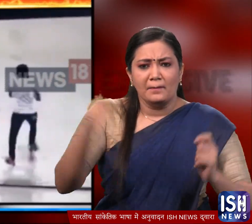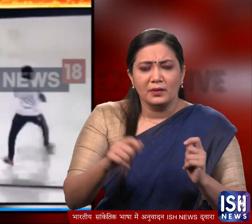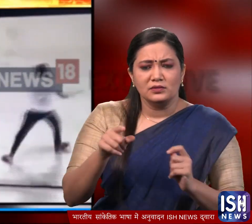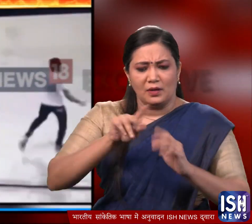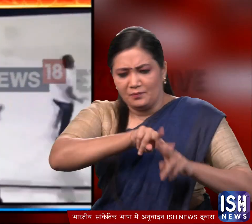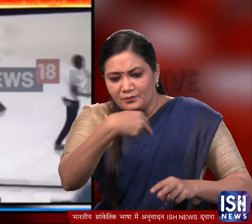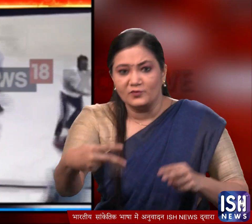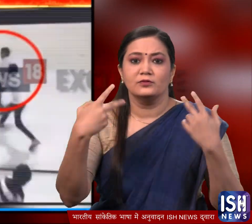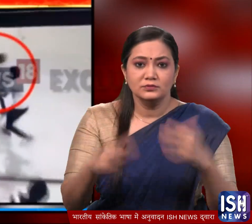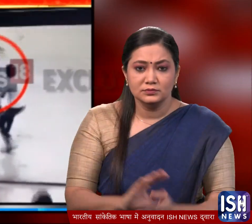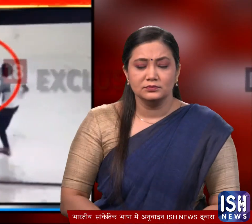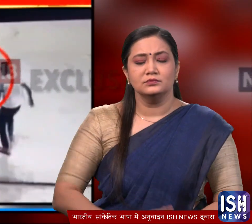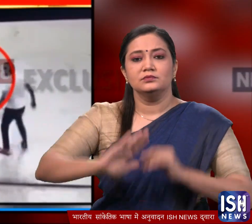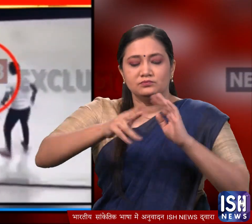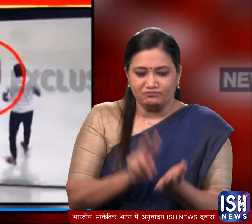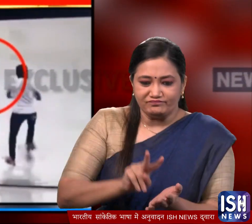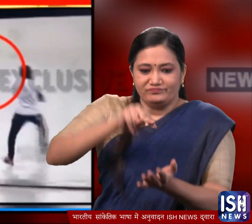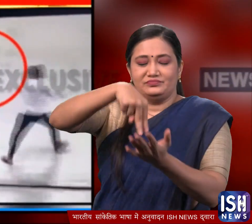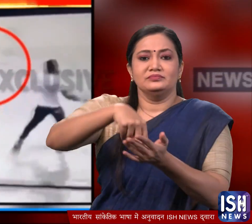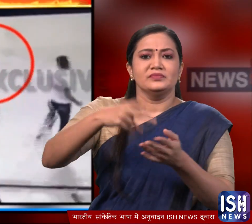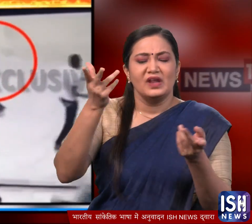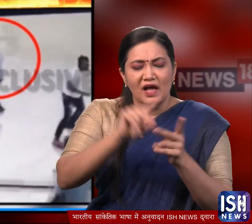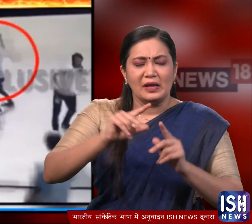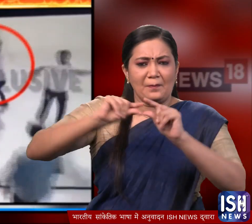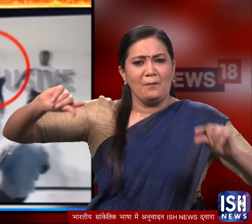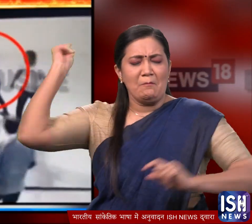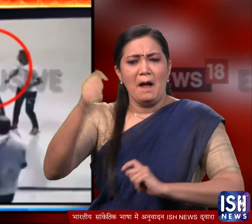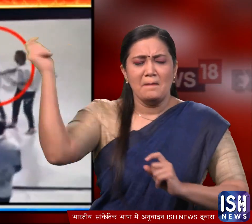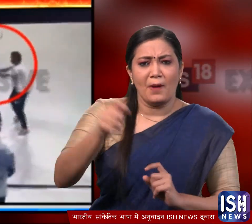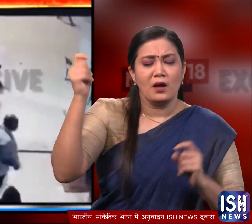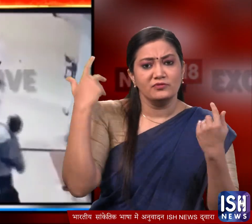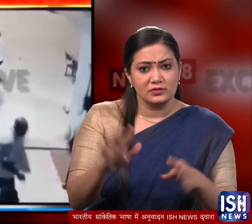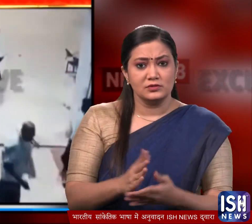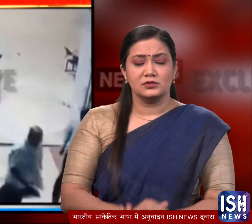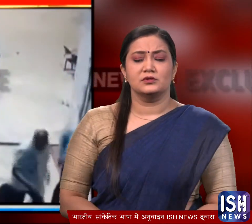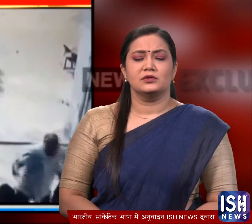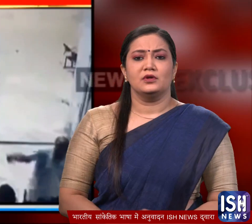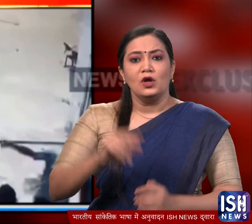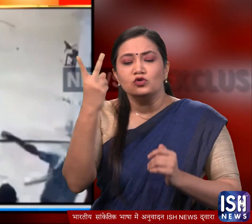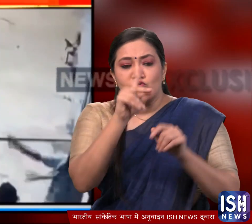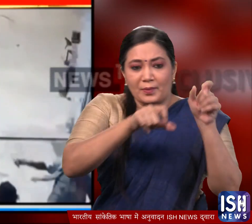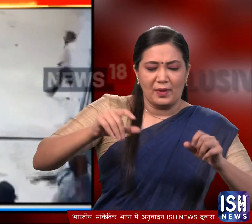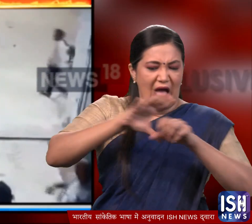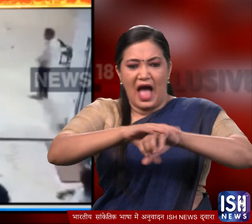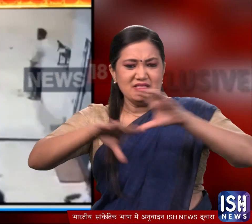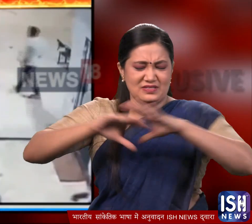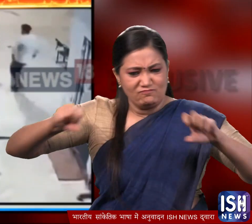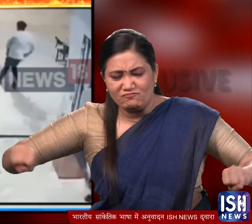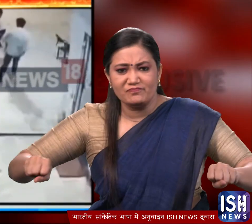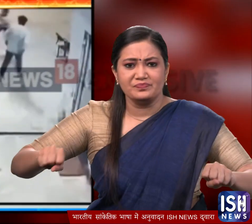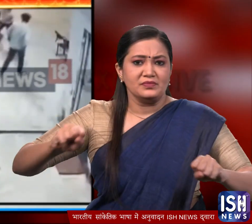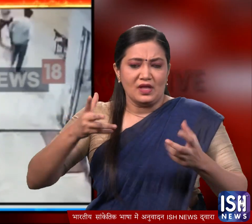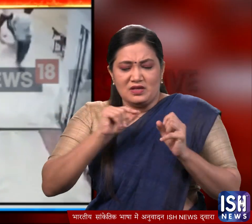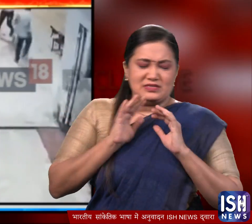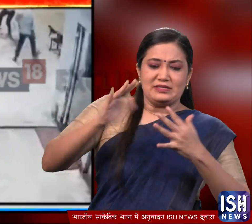मारते मारते जमीन पर गिरा दिया और फिर उसके उठते ही एक ने उसे डंडे से पीटना शुरू कर दिया। इस दौरान 2 लोगों ने उसके हाथ पकड़ रखे थे